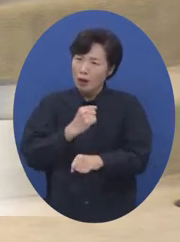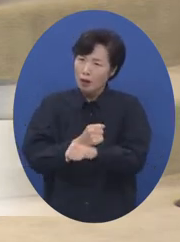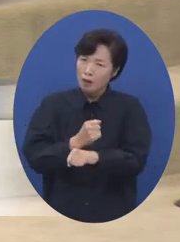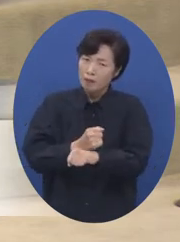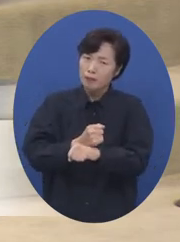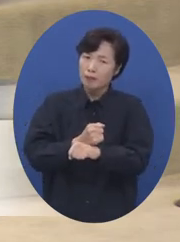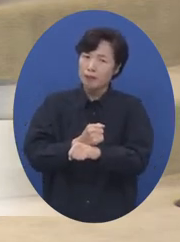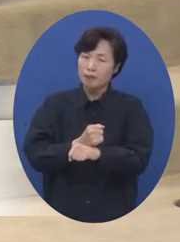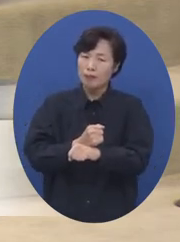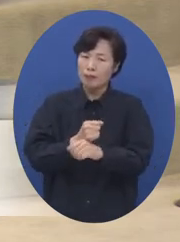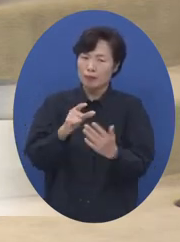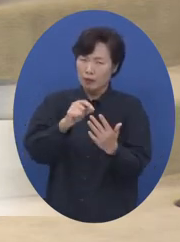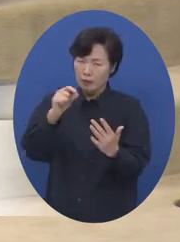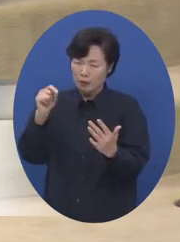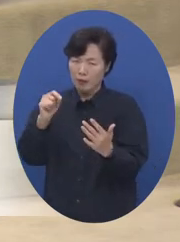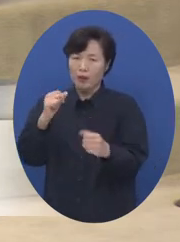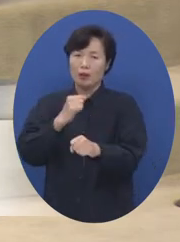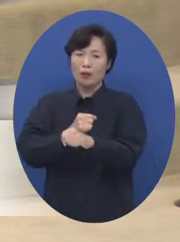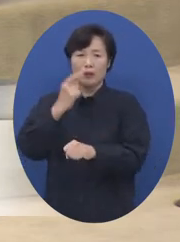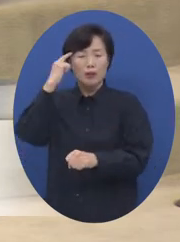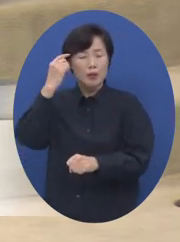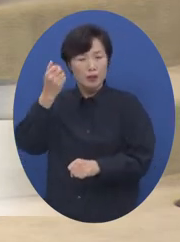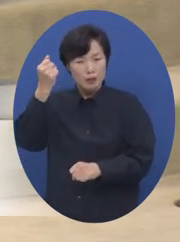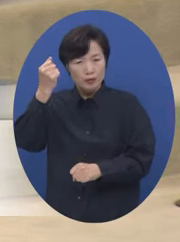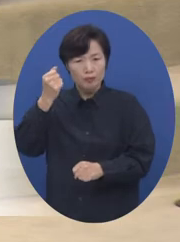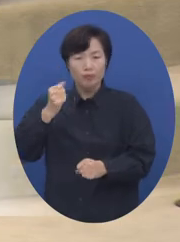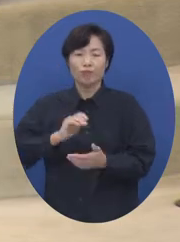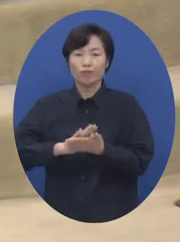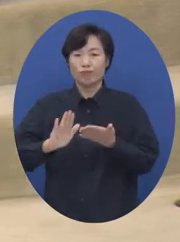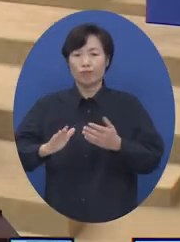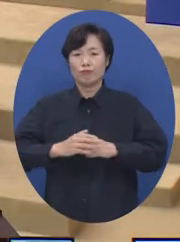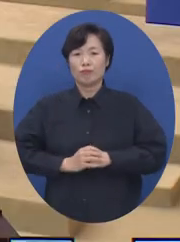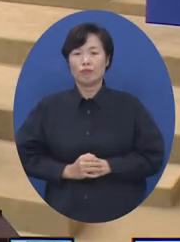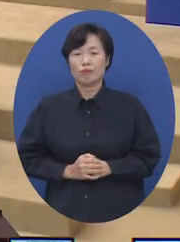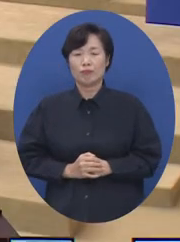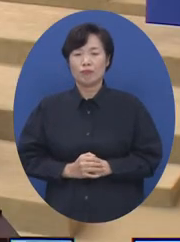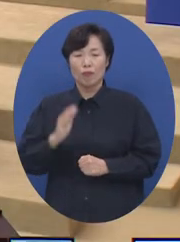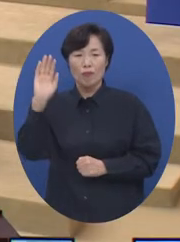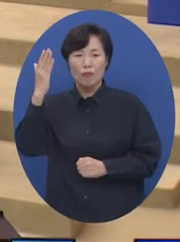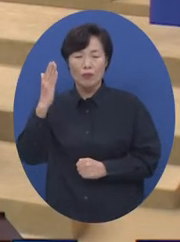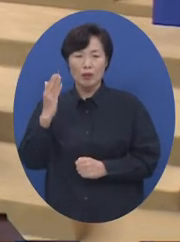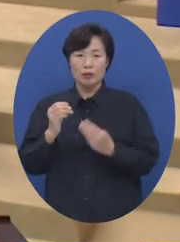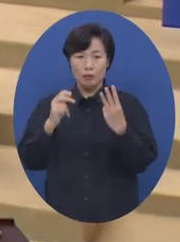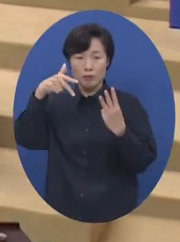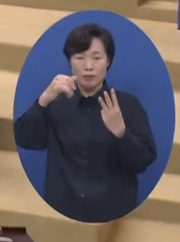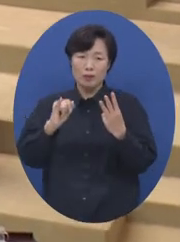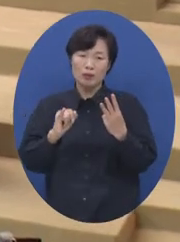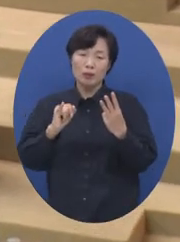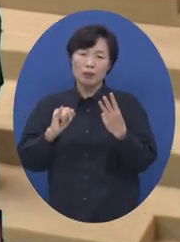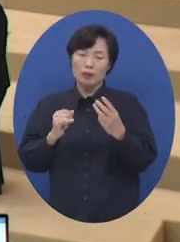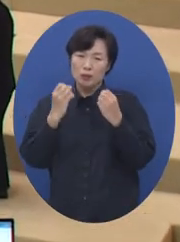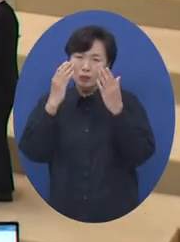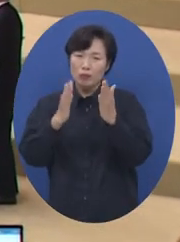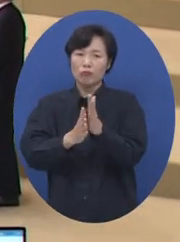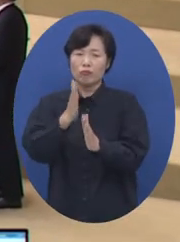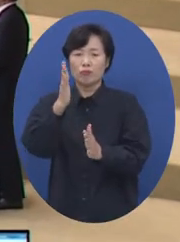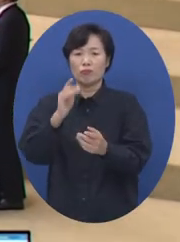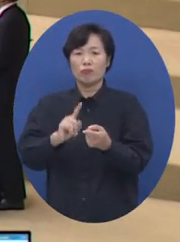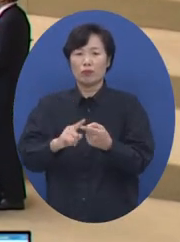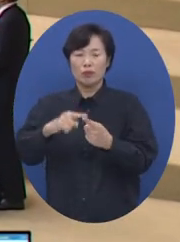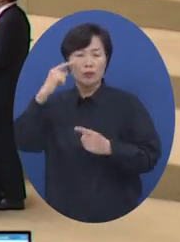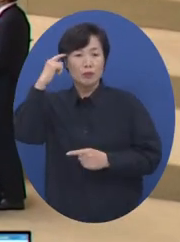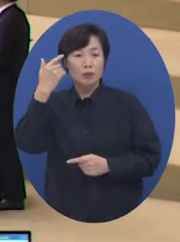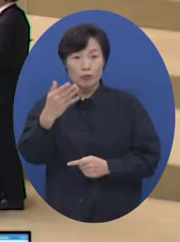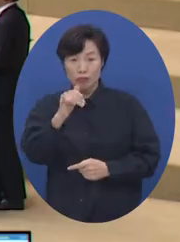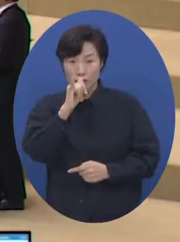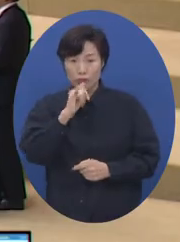좀 선별적으로 해볼 계획을 가지고 있고. 최근 시정된 3기 신도시에 대한 경기도의 역할과 대책을